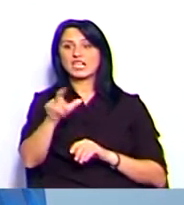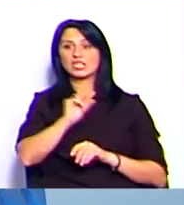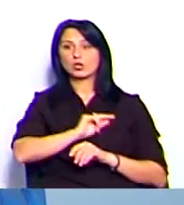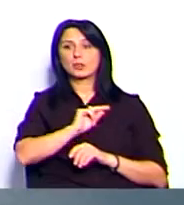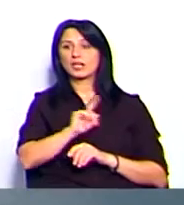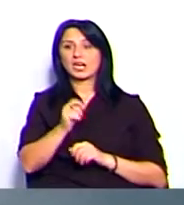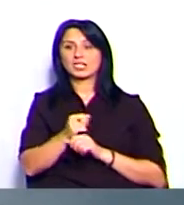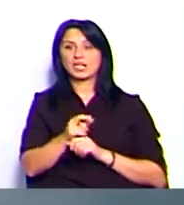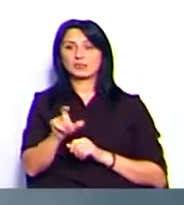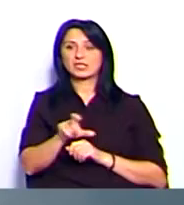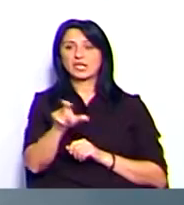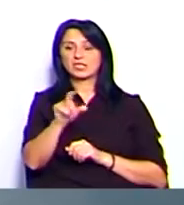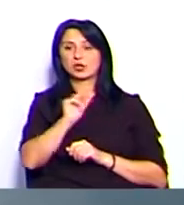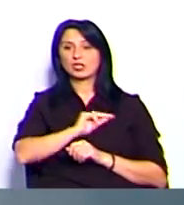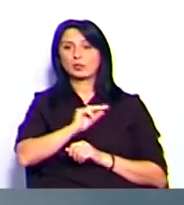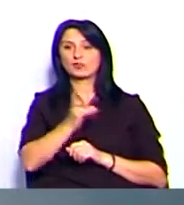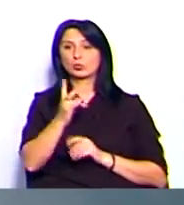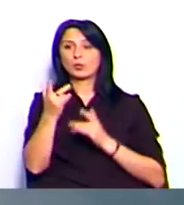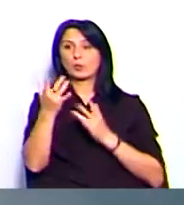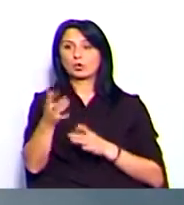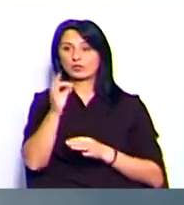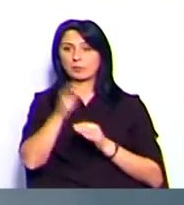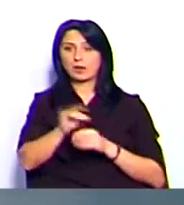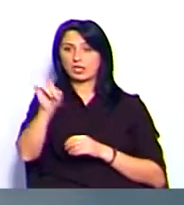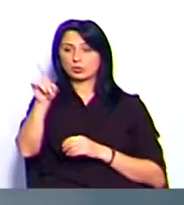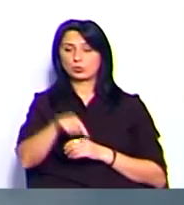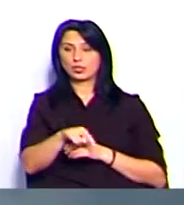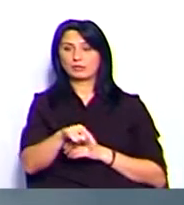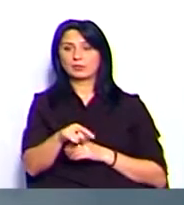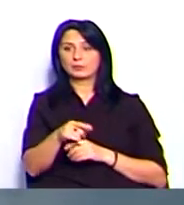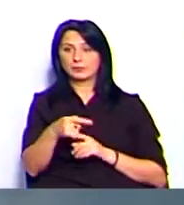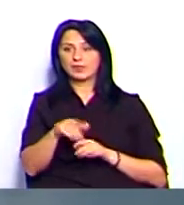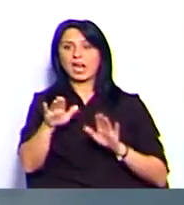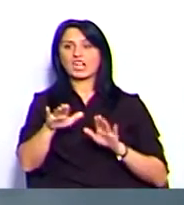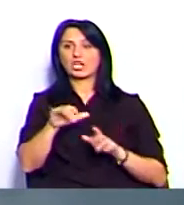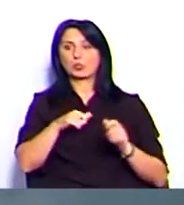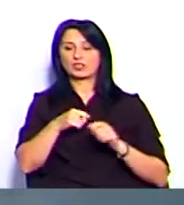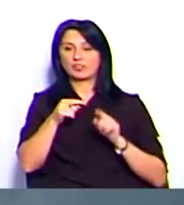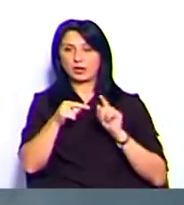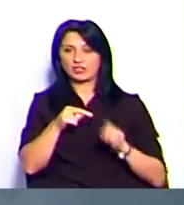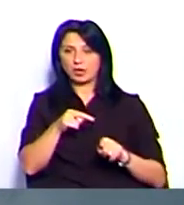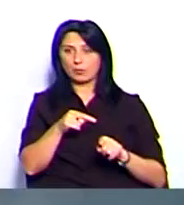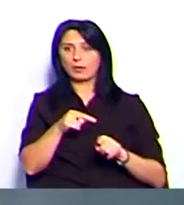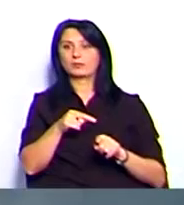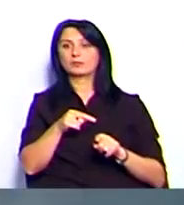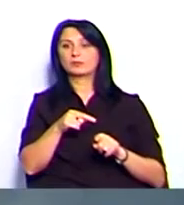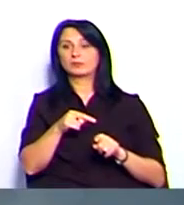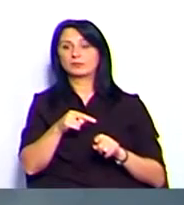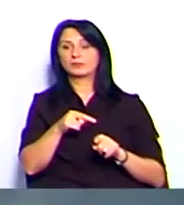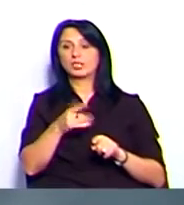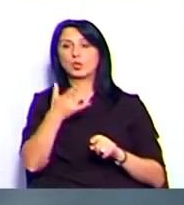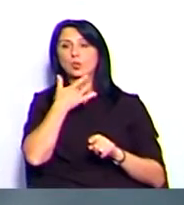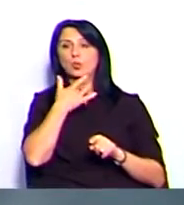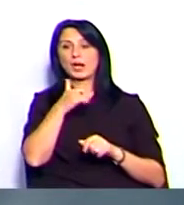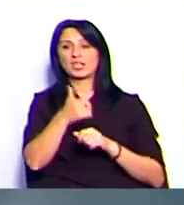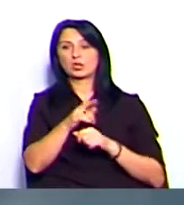რას აკეთებს? ხო, პირველ რიგში საგზაო დეპარტამენტს უნდა მოეთხოვოს ამაზე პასუხი, რო აღარაფერი თქვა ადგილობრივ თვითმმართველობაზე, იქ მუნიციპალიტეტზე ან გუბერნატორი